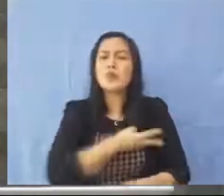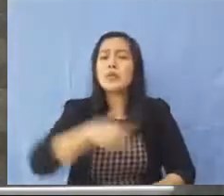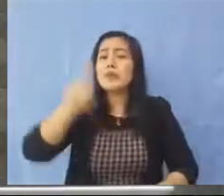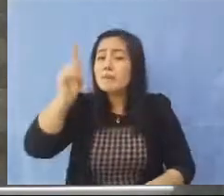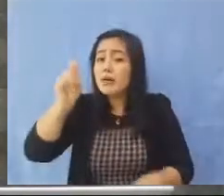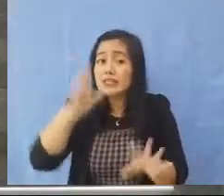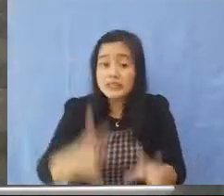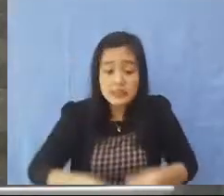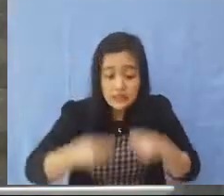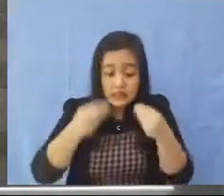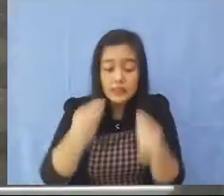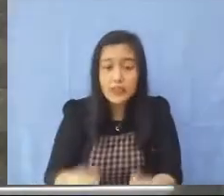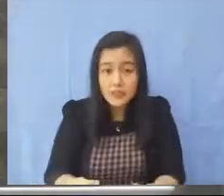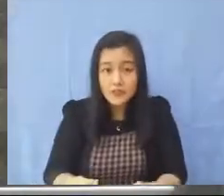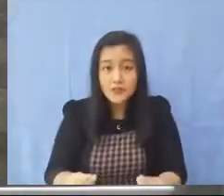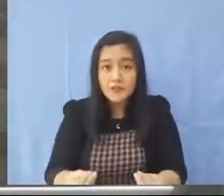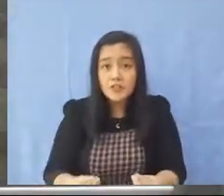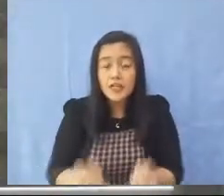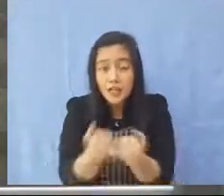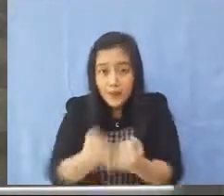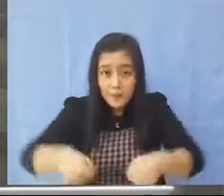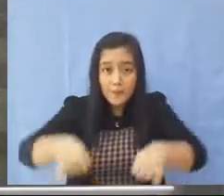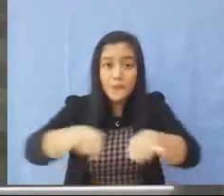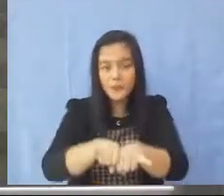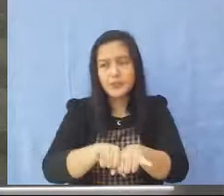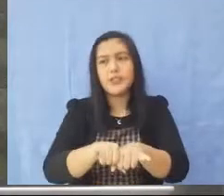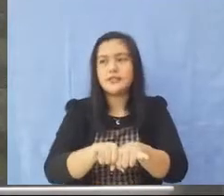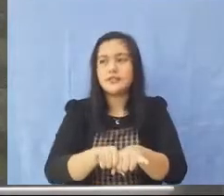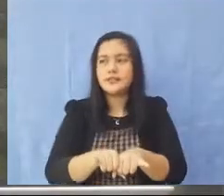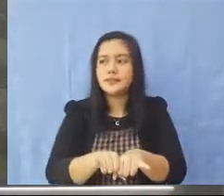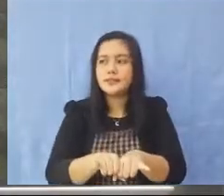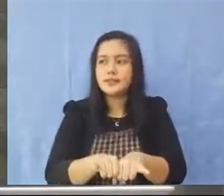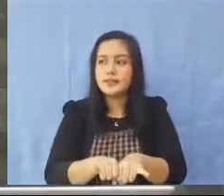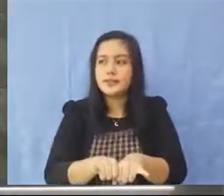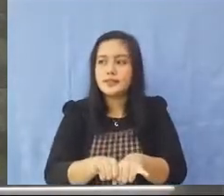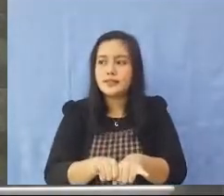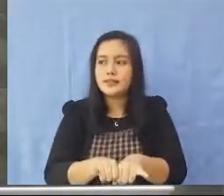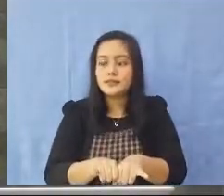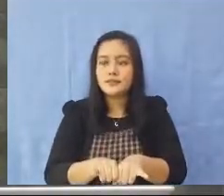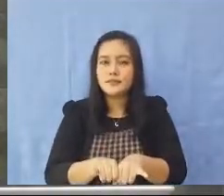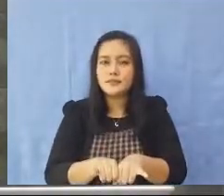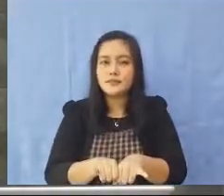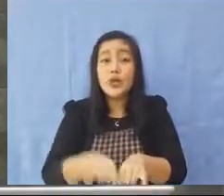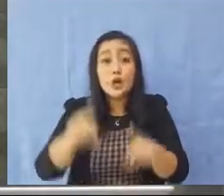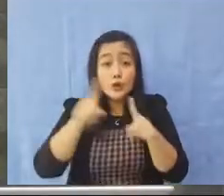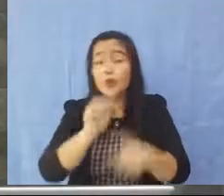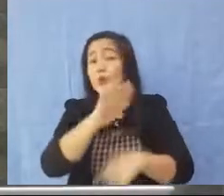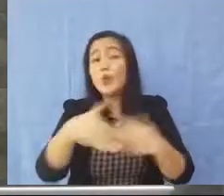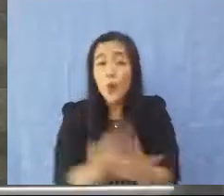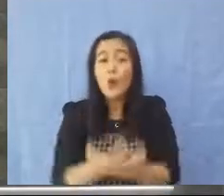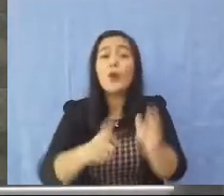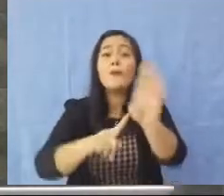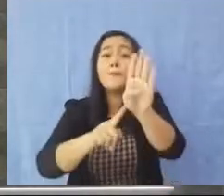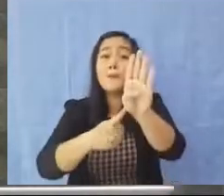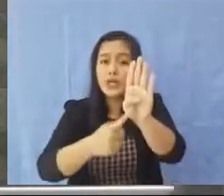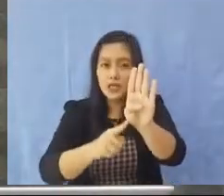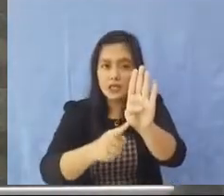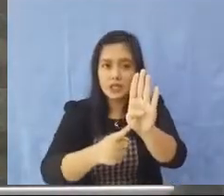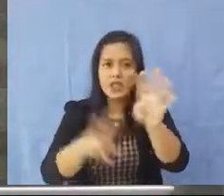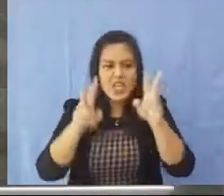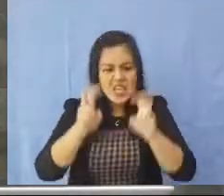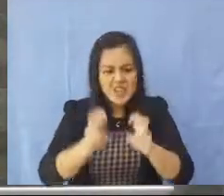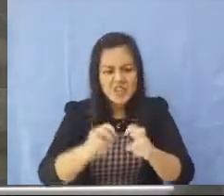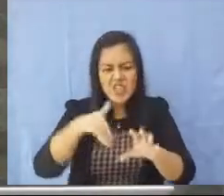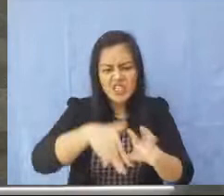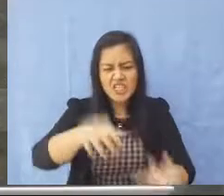ng pagbigyan diin pagdating sa pagkaalam, eh syempre yung panimula. Even in science, sabi ko nga